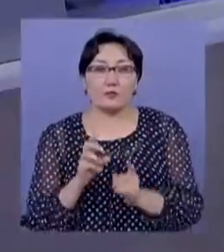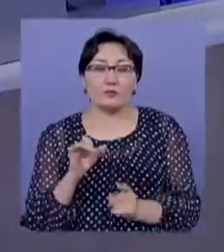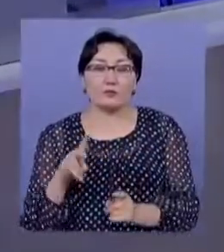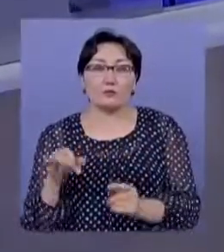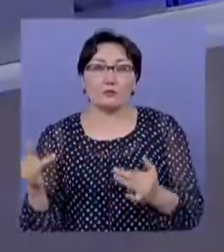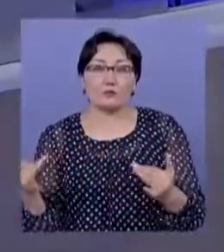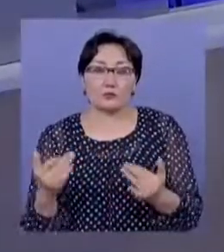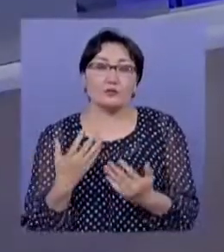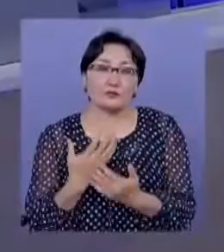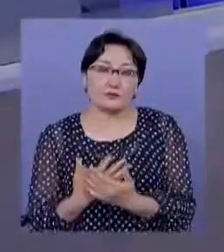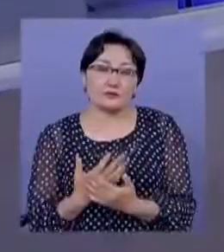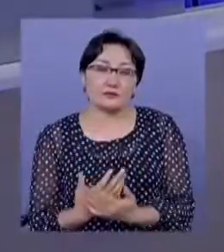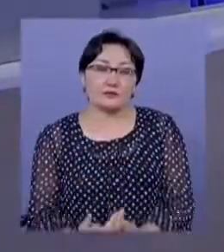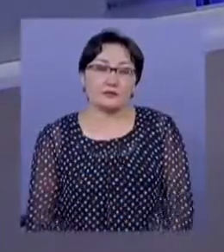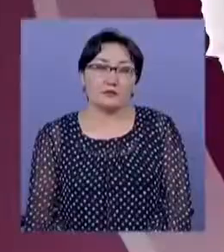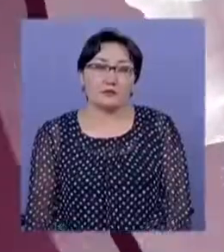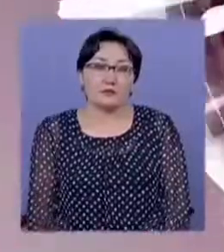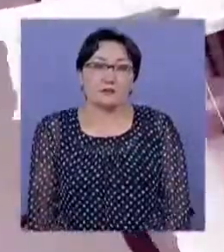Бүгін көретіндеріңіз.